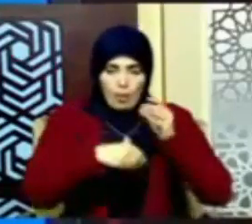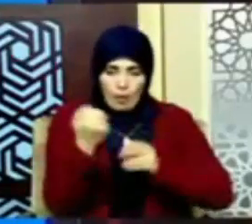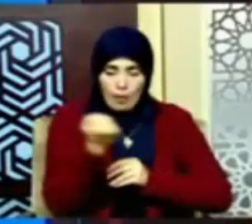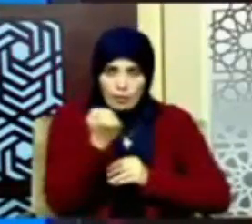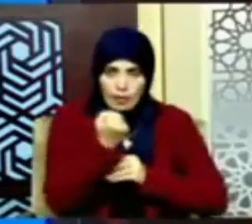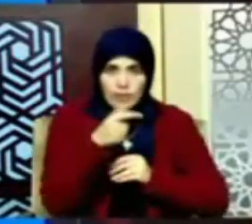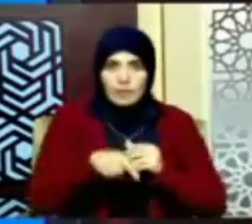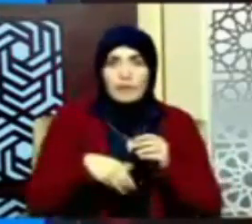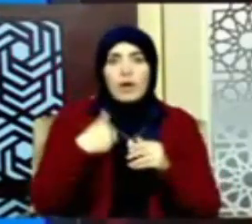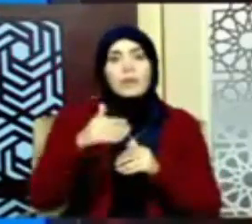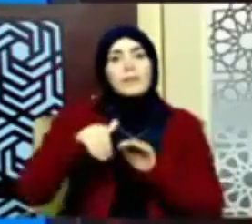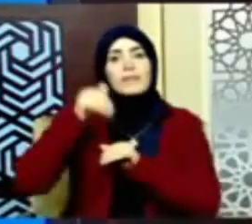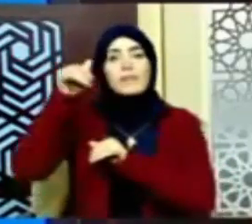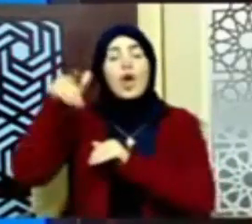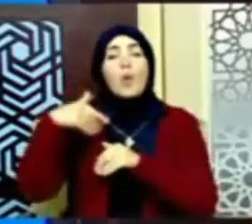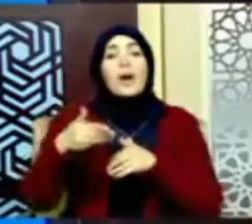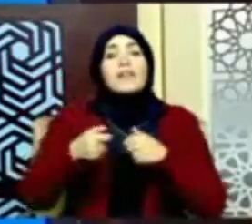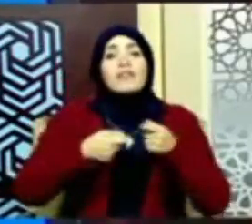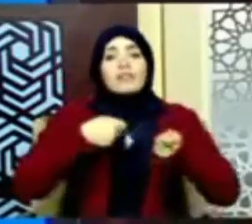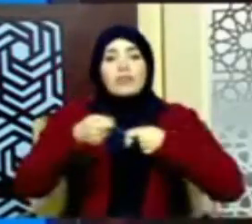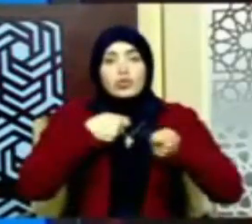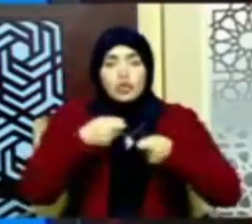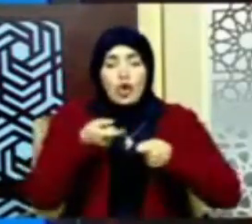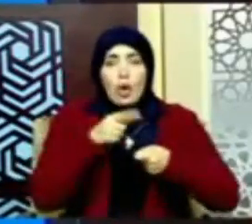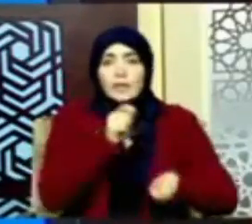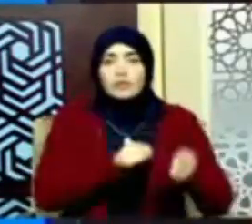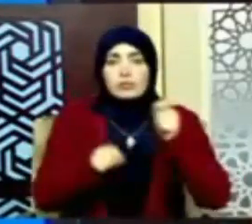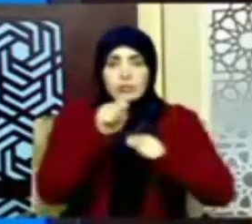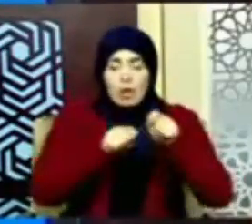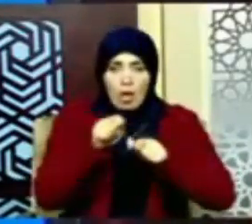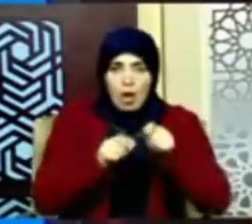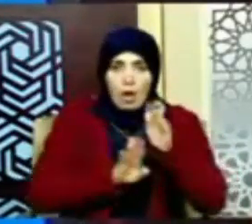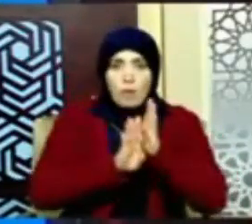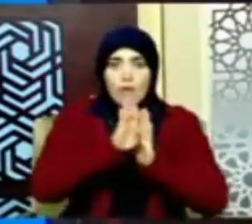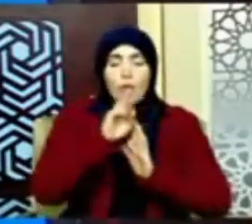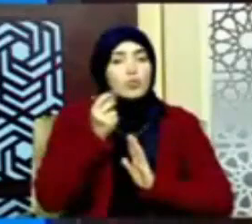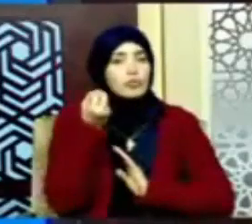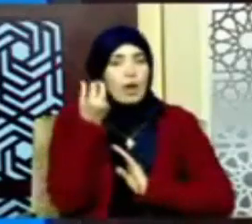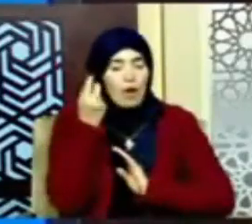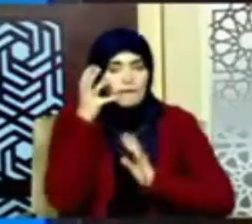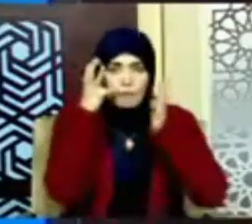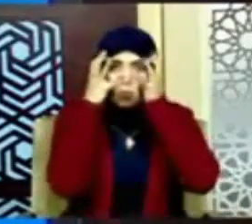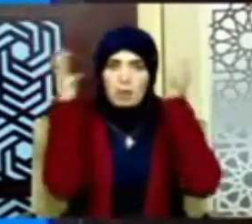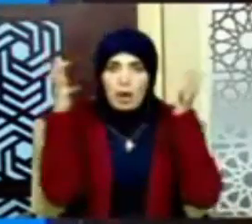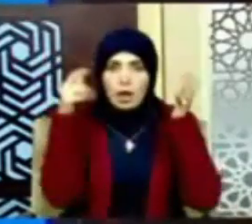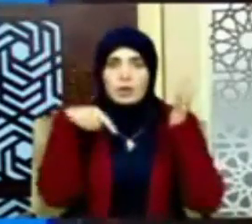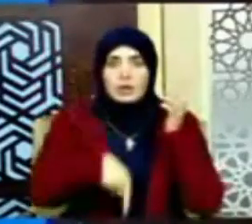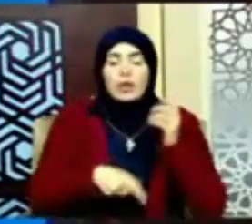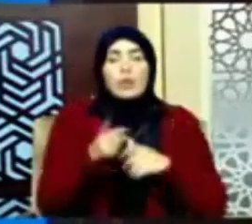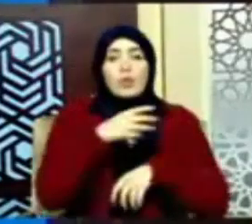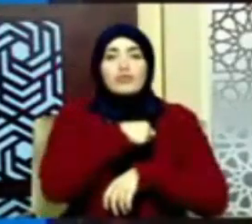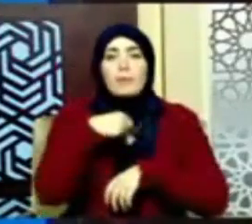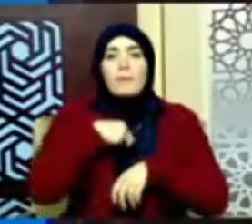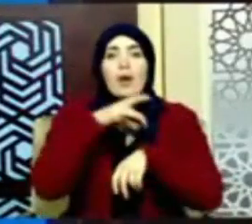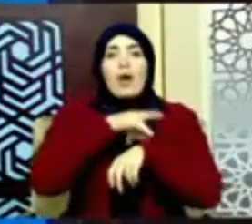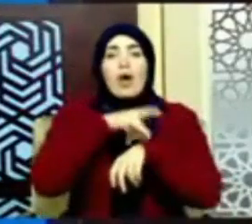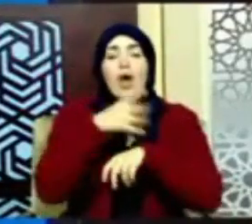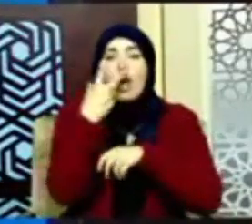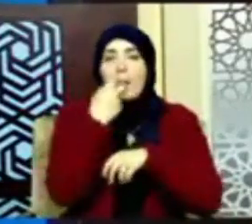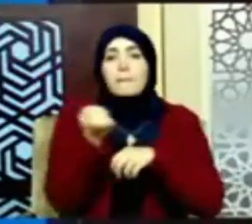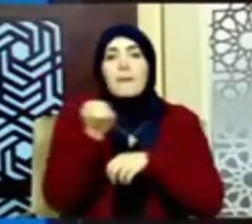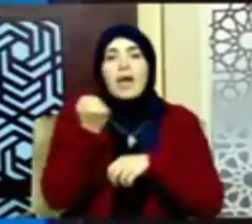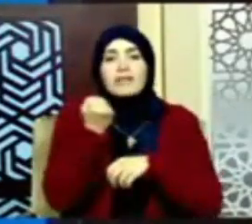بزراعتها وبتجاراتها وبصناعاتها وبثقافتها وبأطبائها